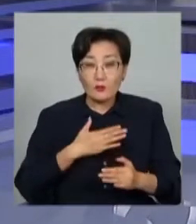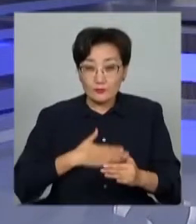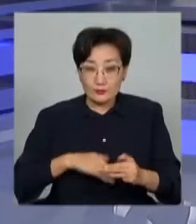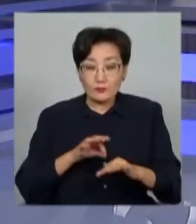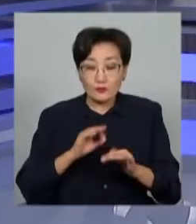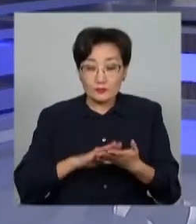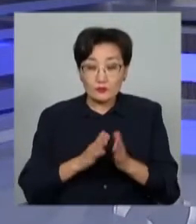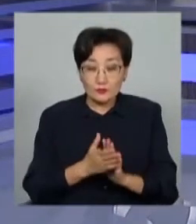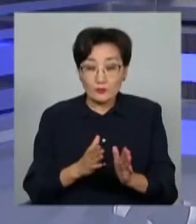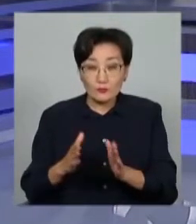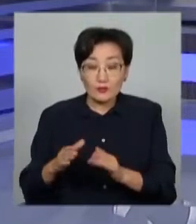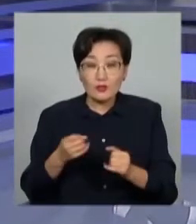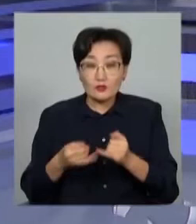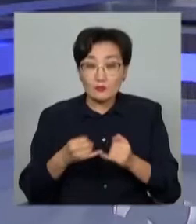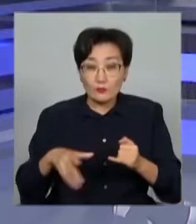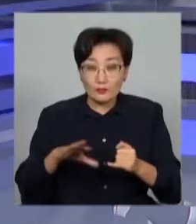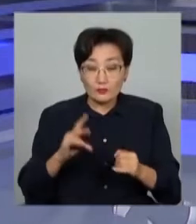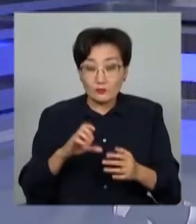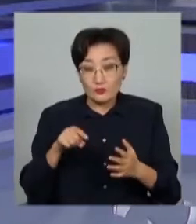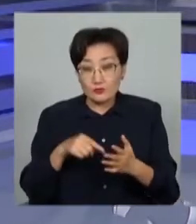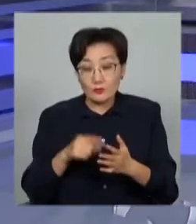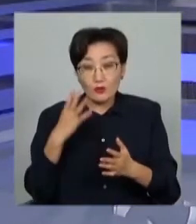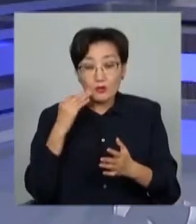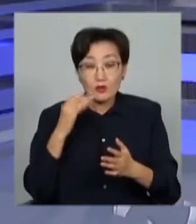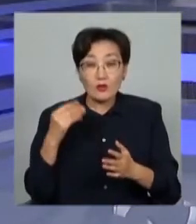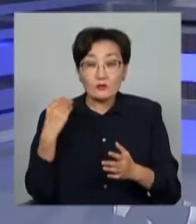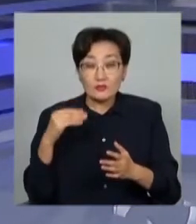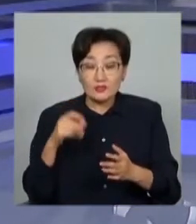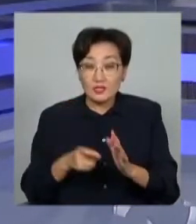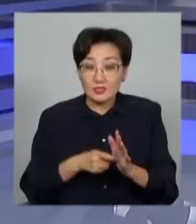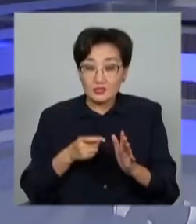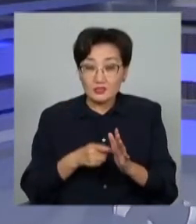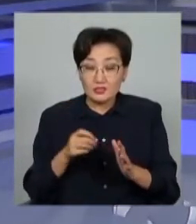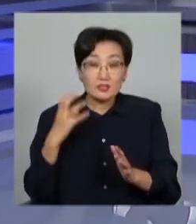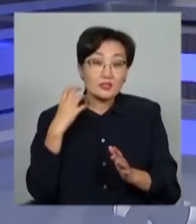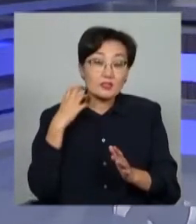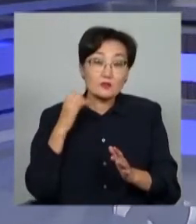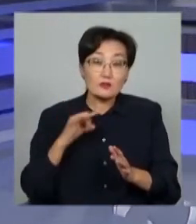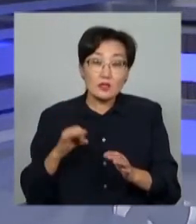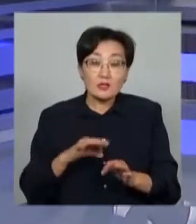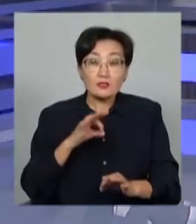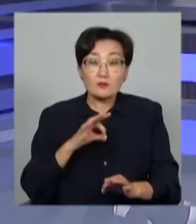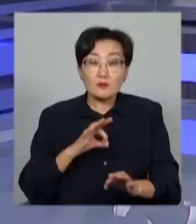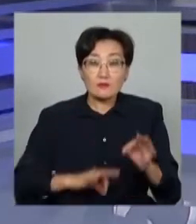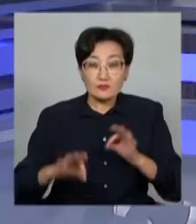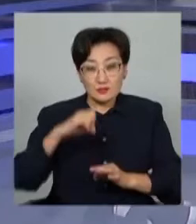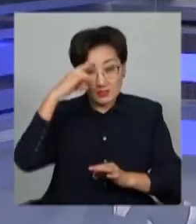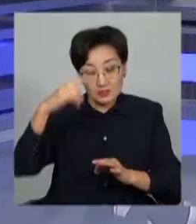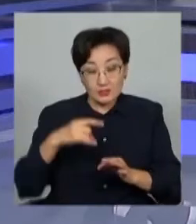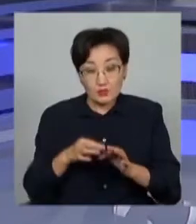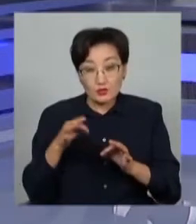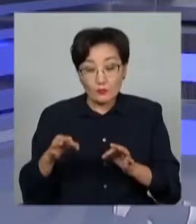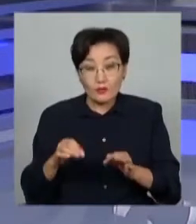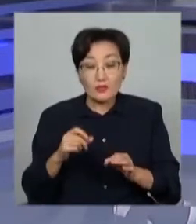ситуация желтое остаются нурсултан алматы актюбинская карагандинская козла ординская и восточно-казахстанской области а